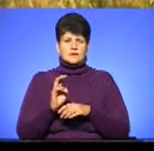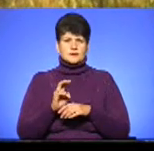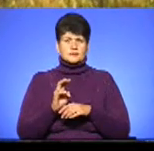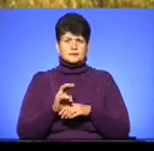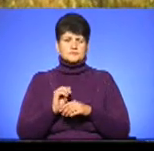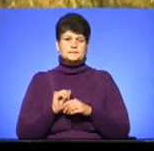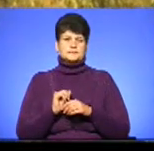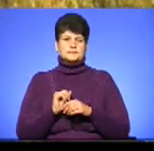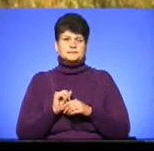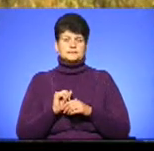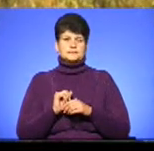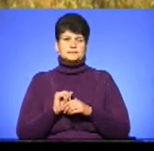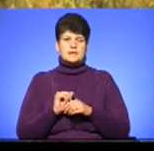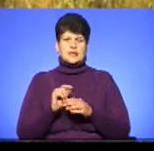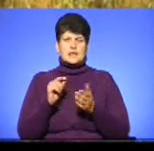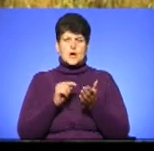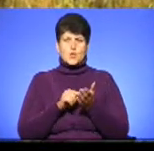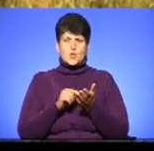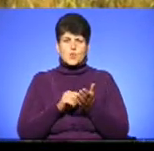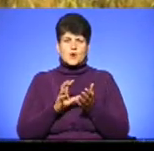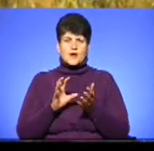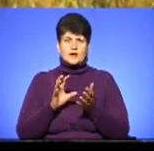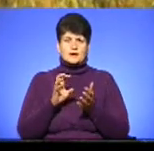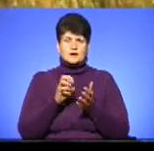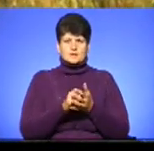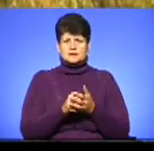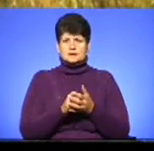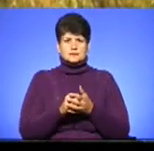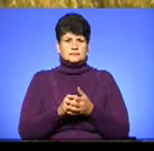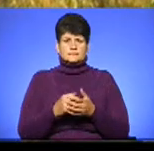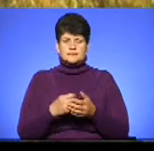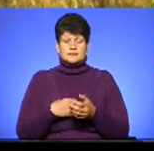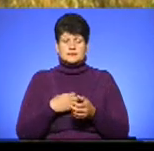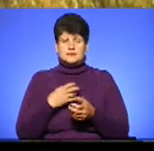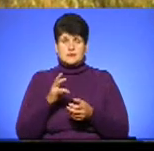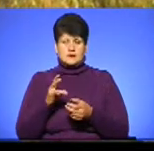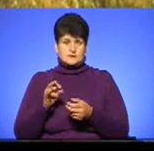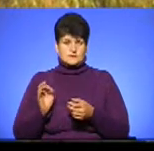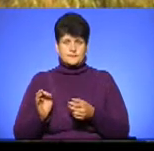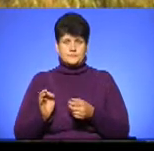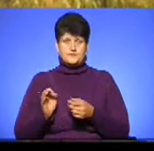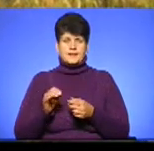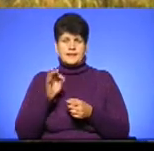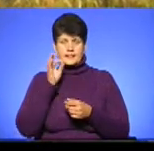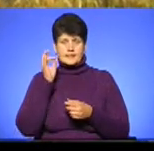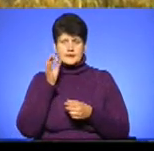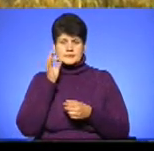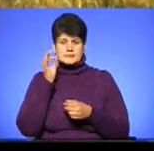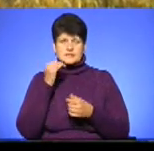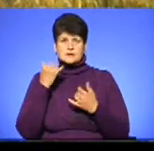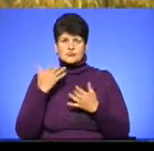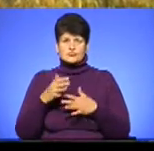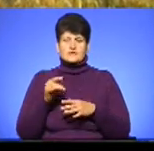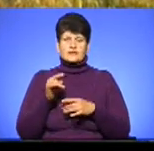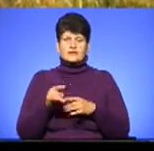та сусіда. На курей, на полюванні то страшне. Та то не навіть ці волосиці вже у